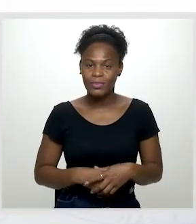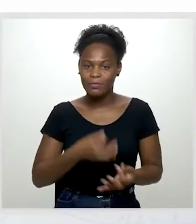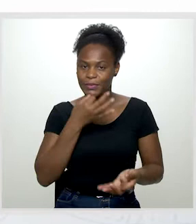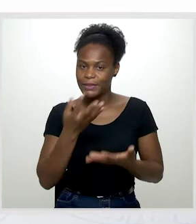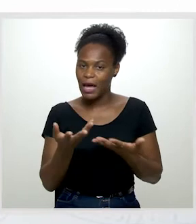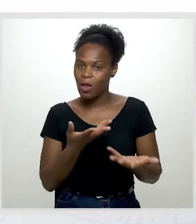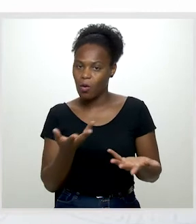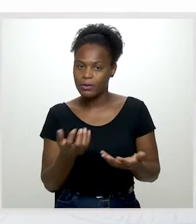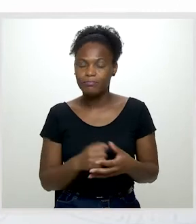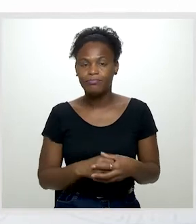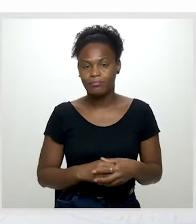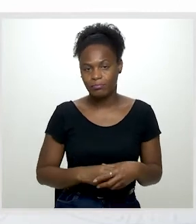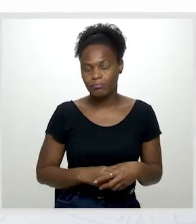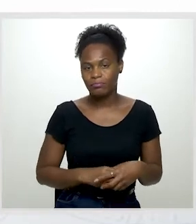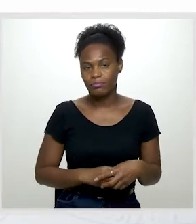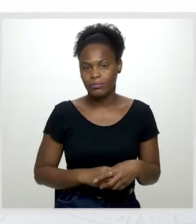Dialogue.